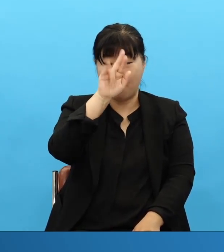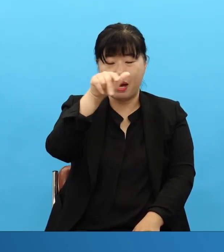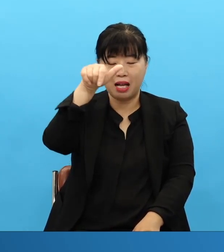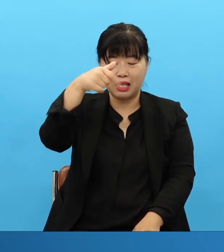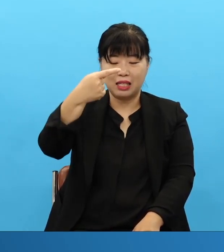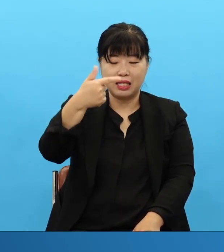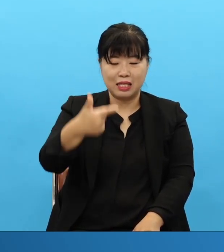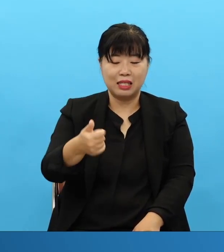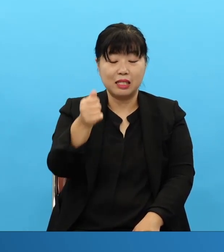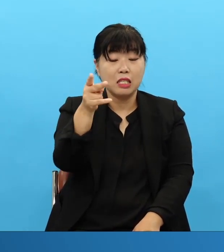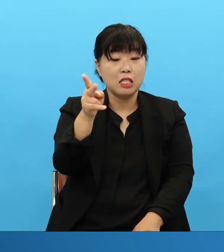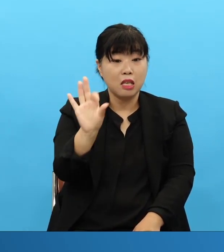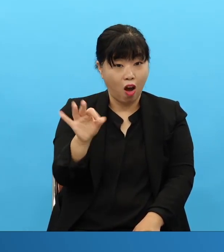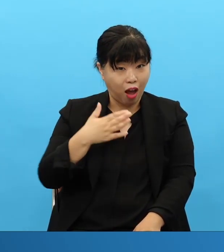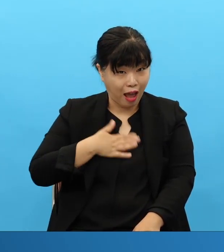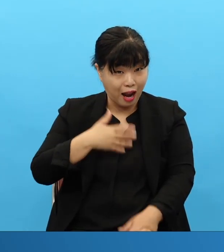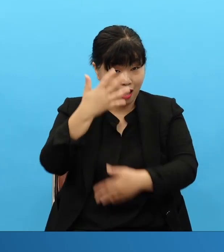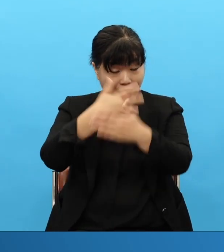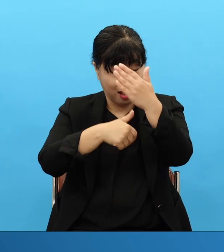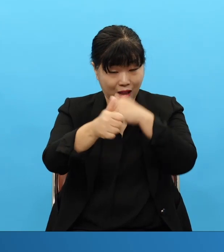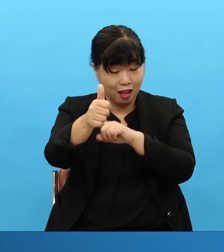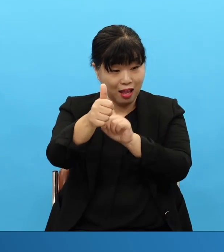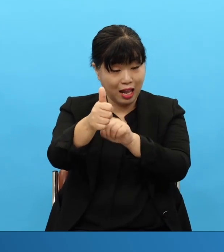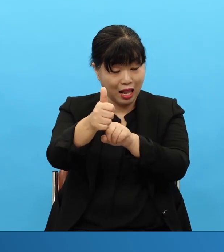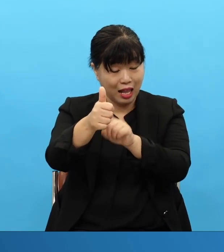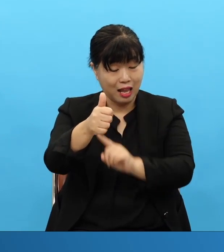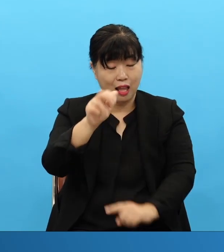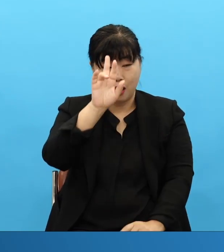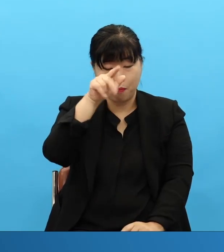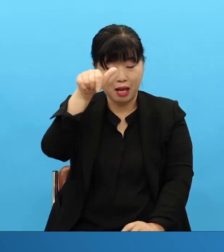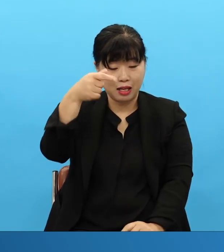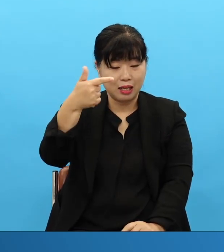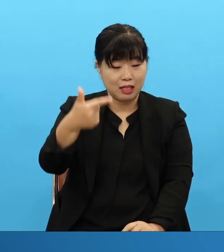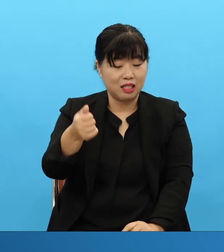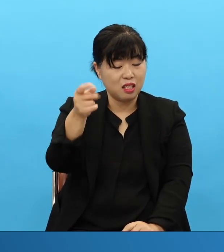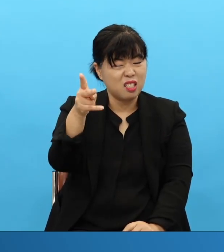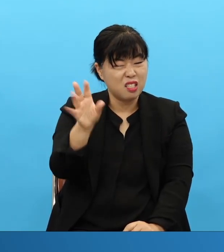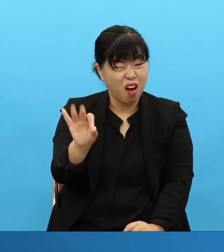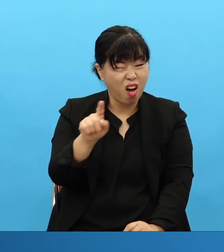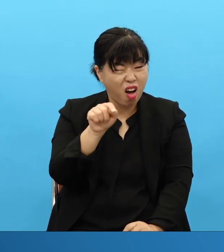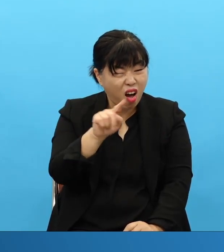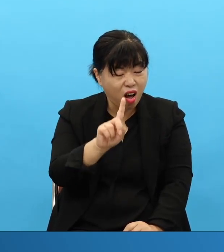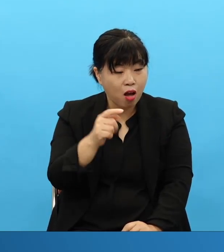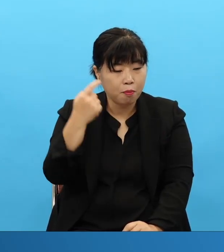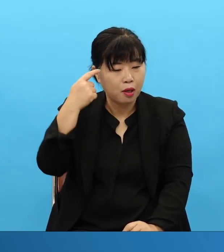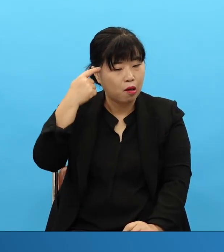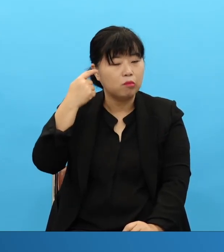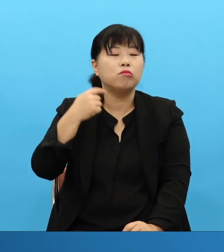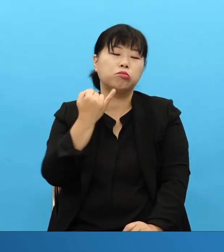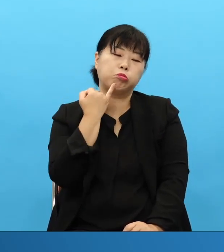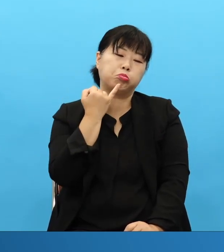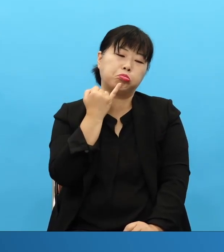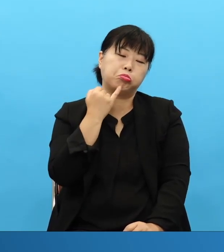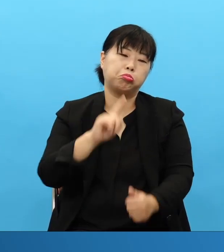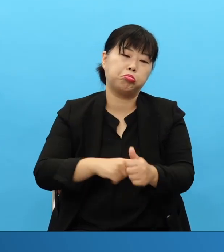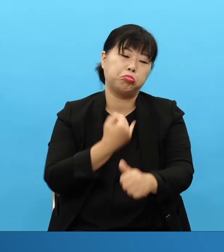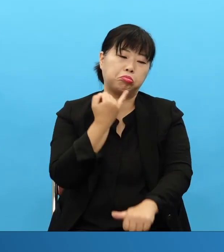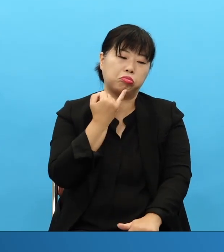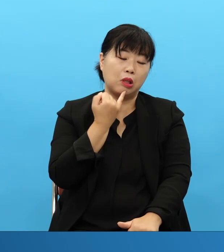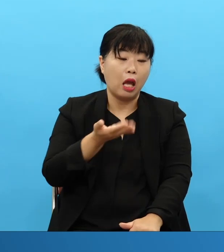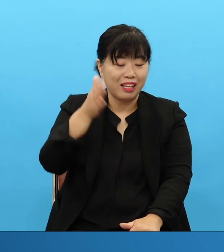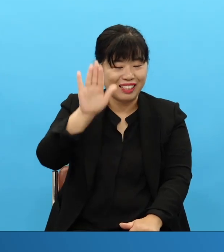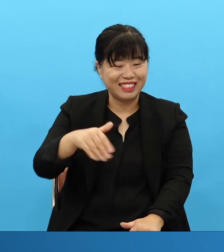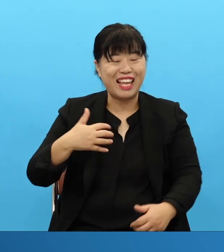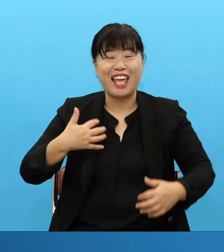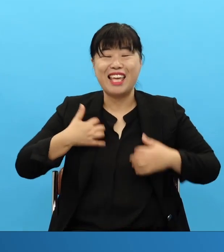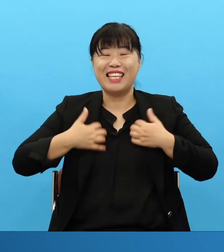his hairstyle? Cut my hair like that. 아무나 설명해야 돼. 저 강호동 알지? And I said, you know Kang Ho-dong, the 강호동 comedian? 식으로 내 깎으면 안 돼. Then please don't